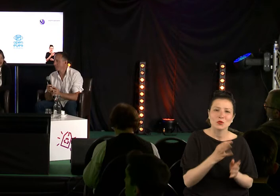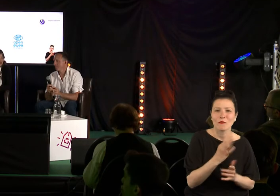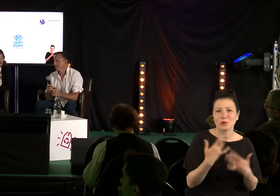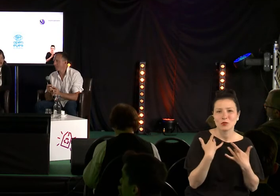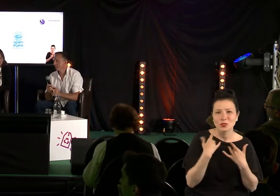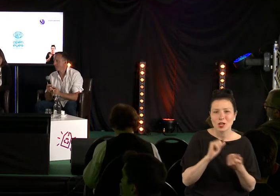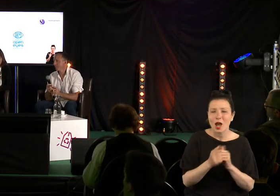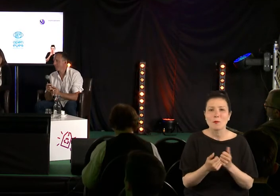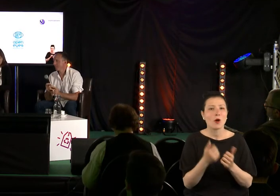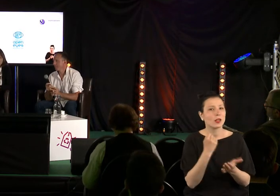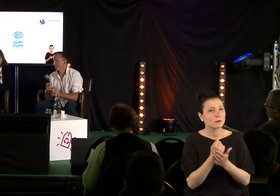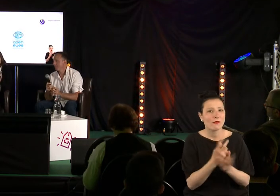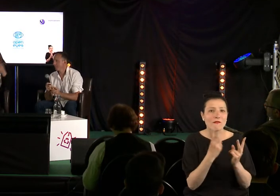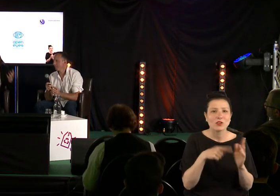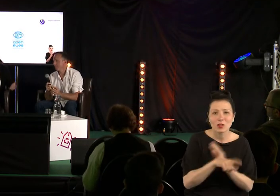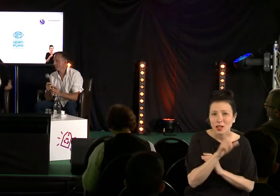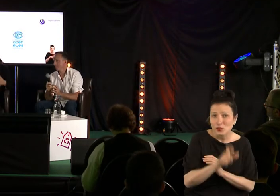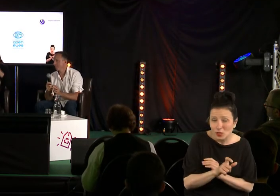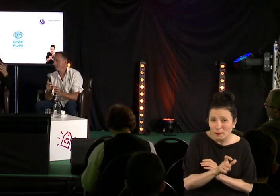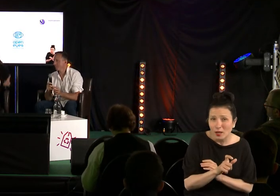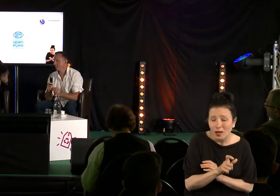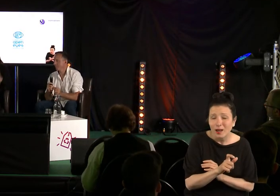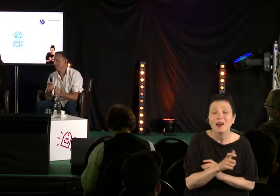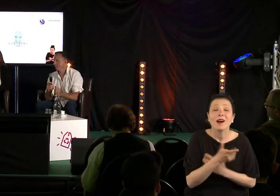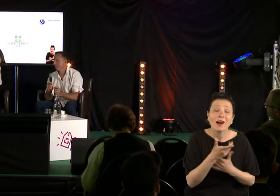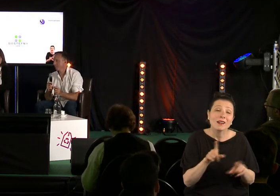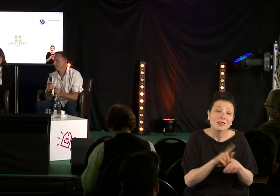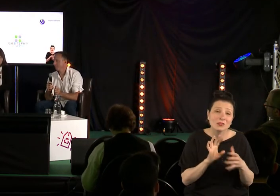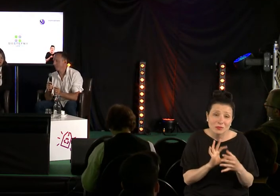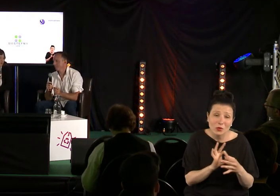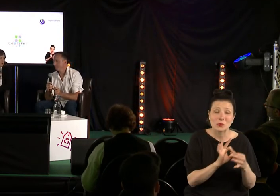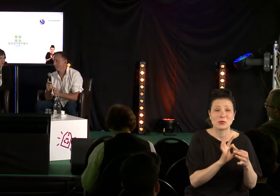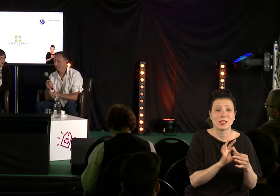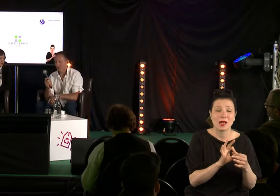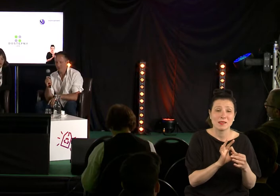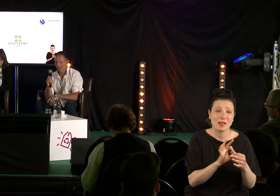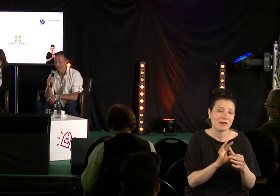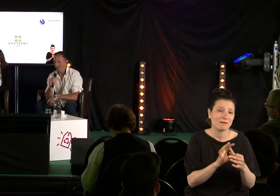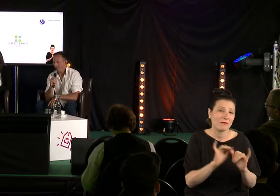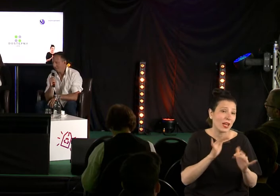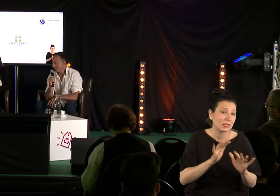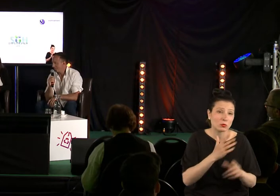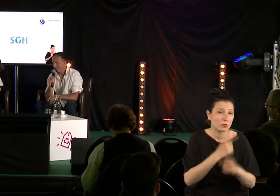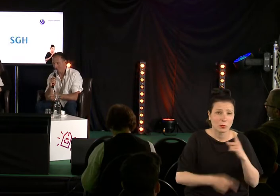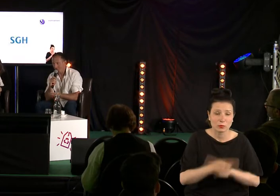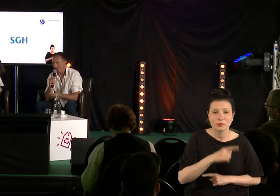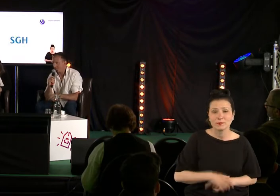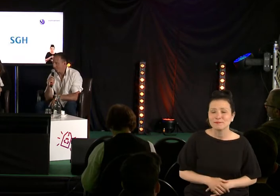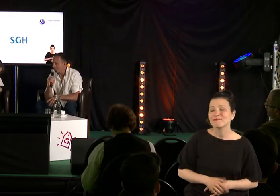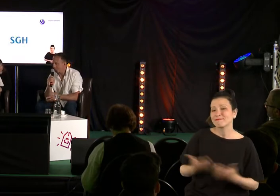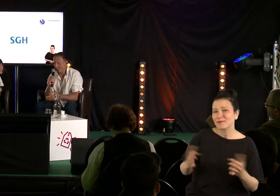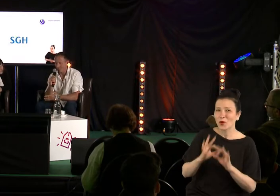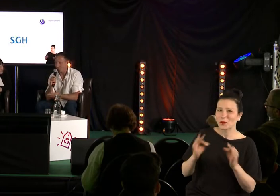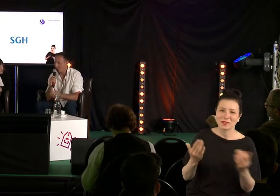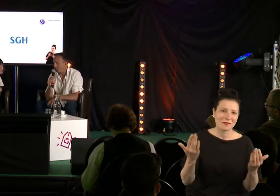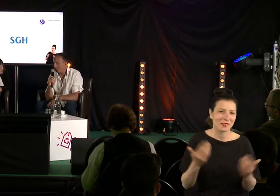dla ciebie istotne, a które w jakimś tam zakresie wynikają czy łączą się z niepełnosprawnością. W ogóle witam serdecznie,